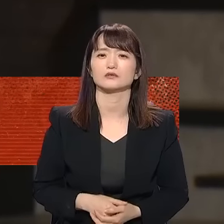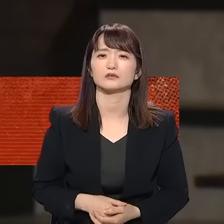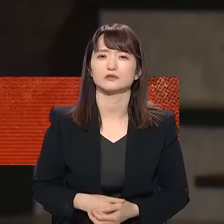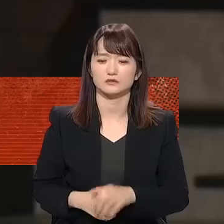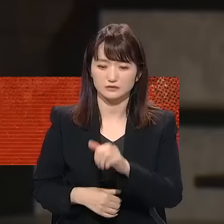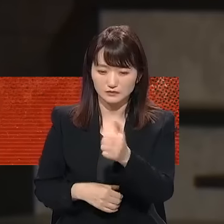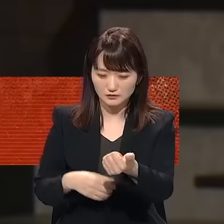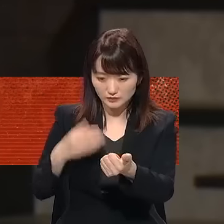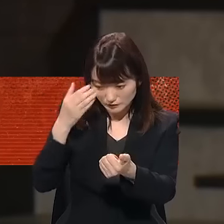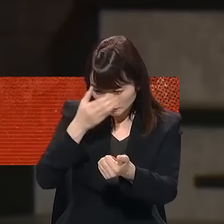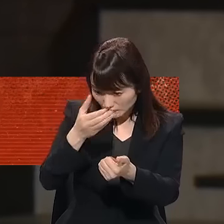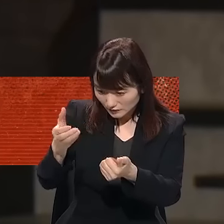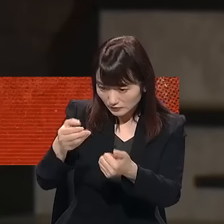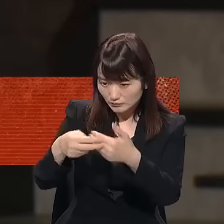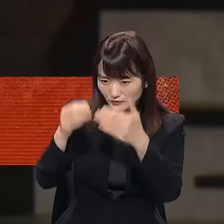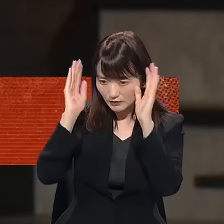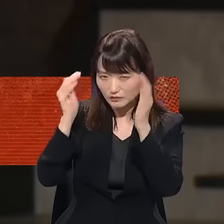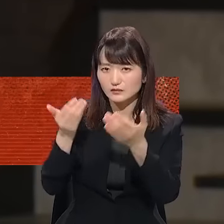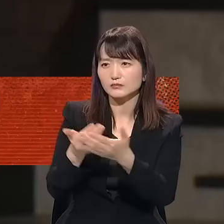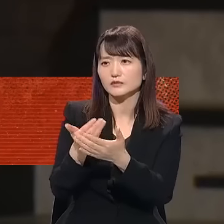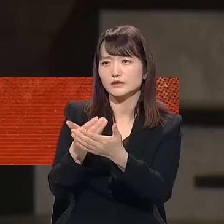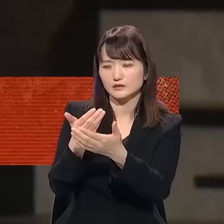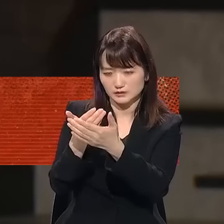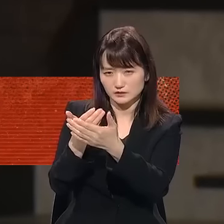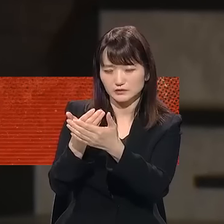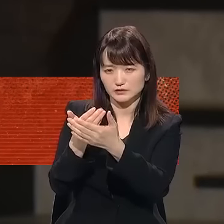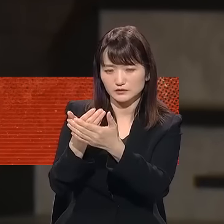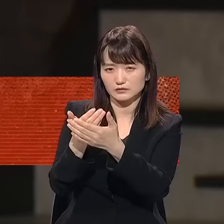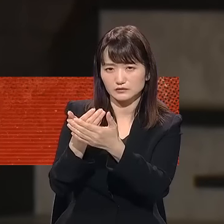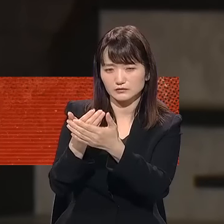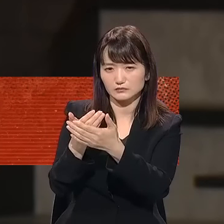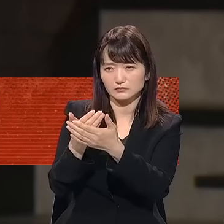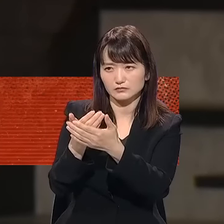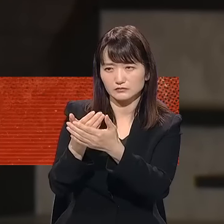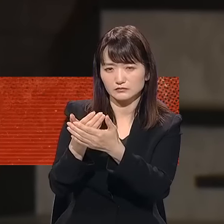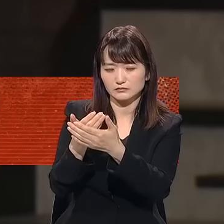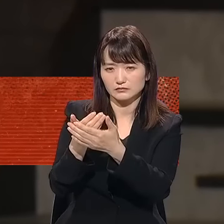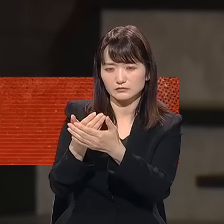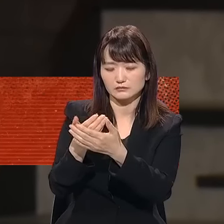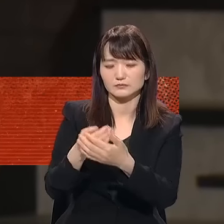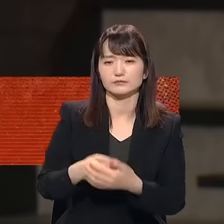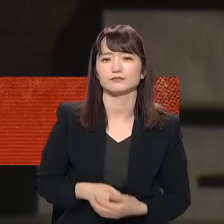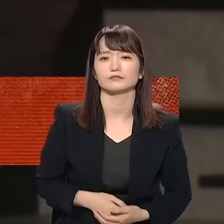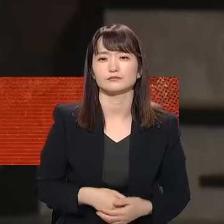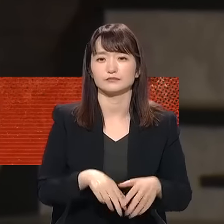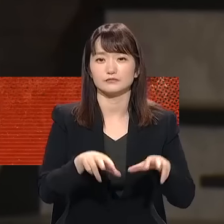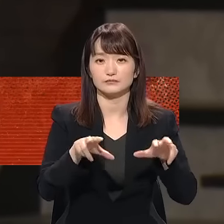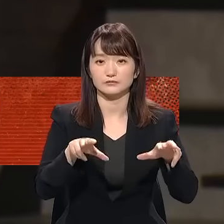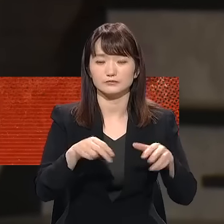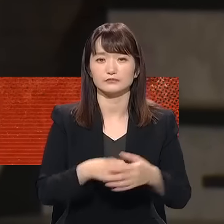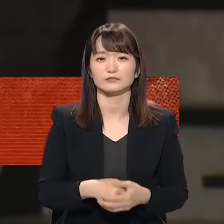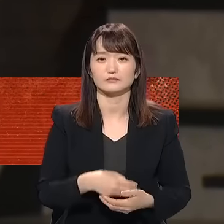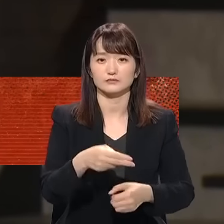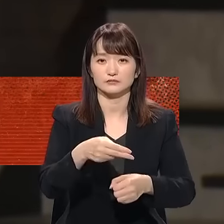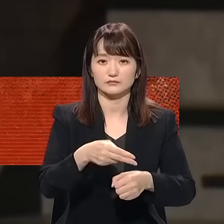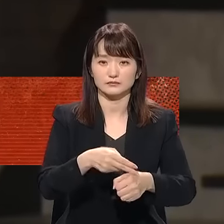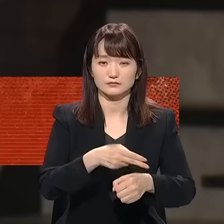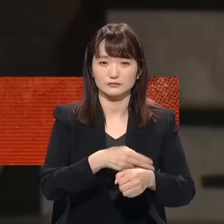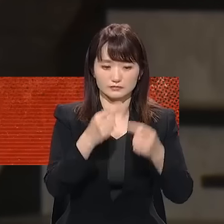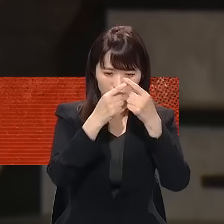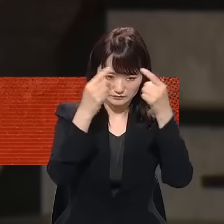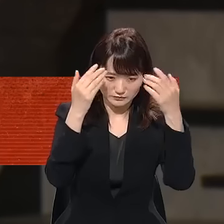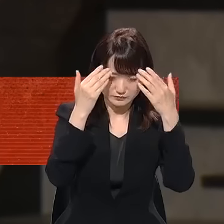발전을 위해서 기정을 하는 것 이상 이하도 아닙니다 그러기 때문에 지금 안 그래도요 지금 의과대학에서